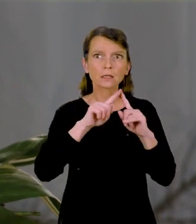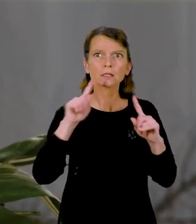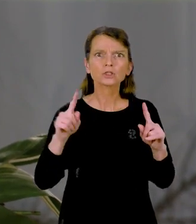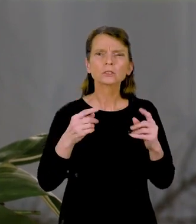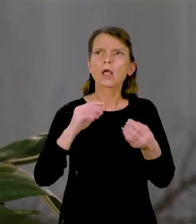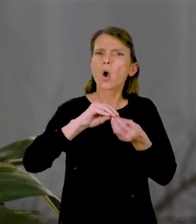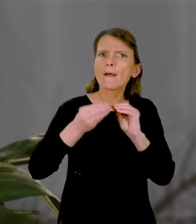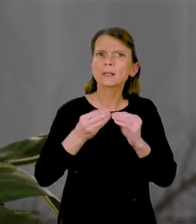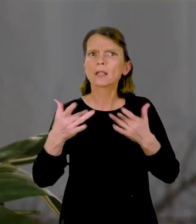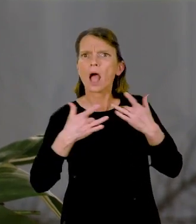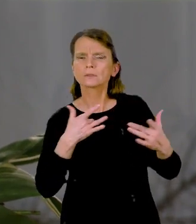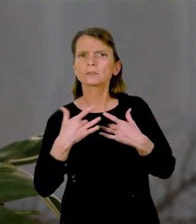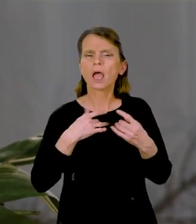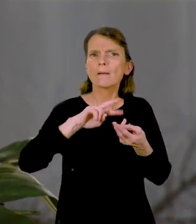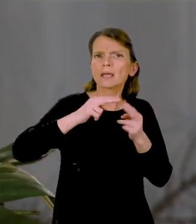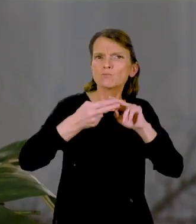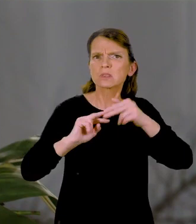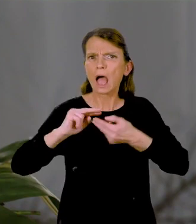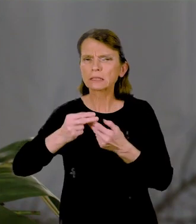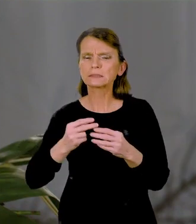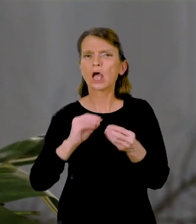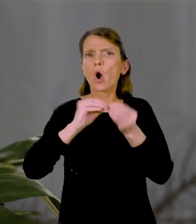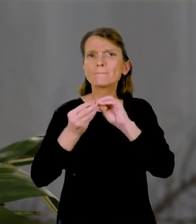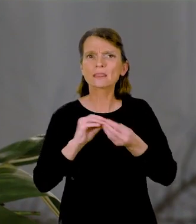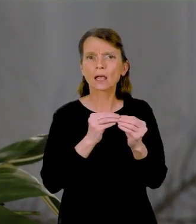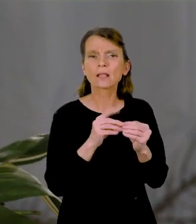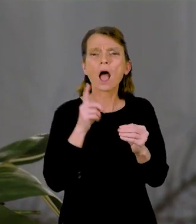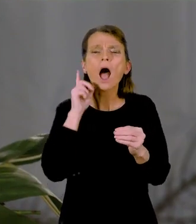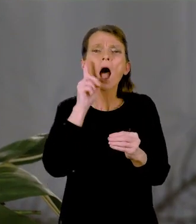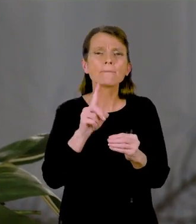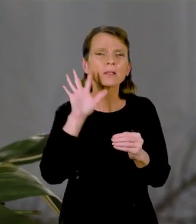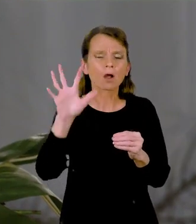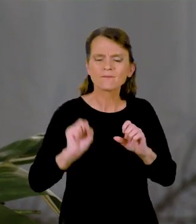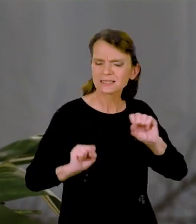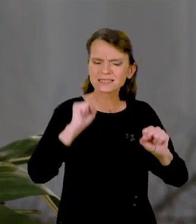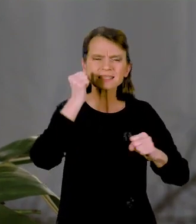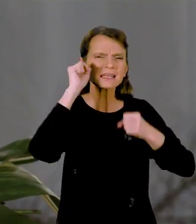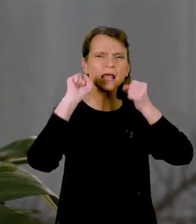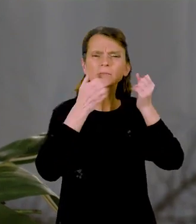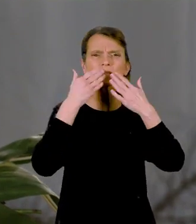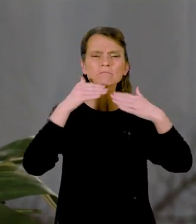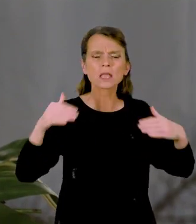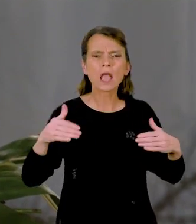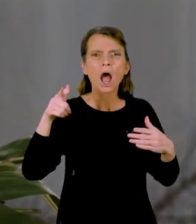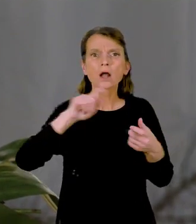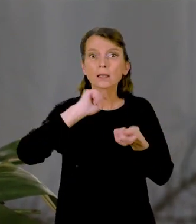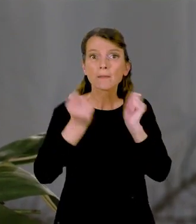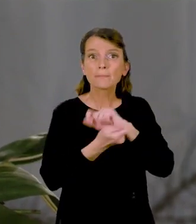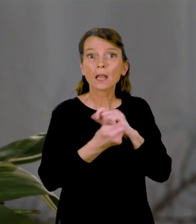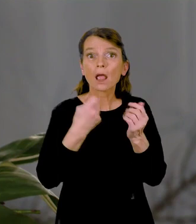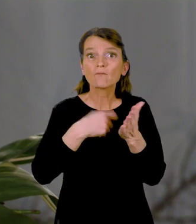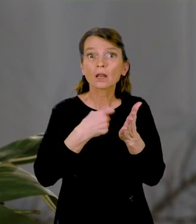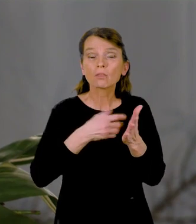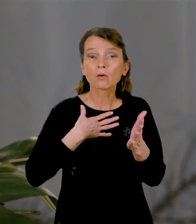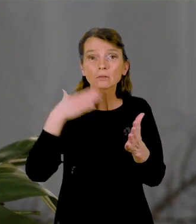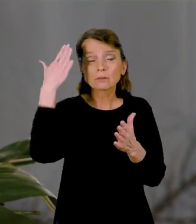kombinacijah, permutacijah in variacijah, temveč je s svojo nebrzdano strastjo prevrednotil pojme, kot so